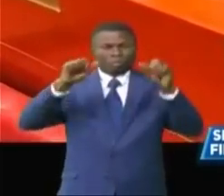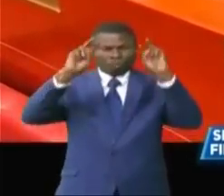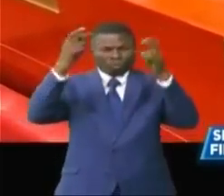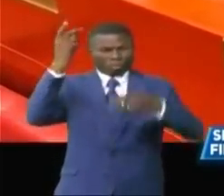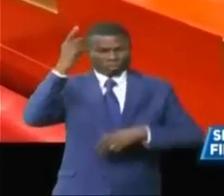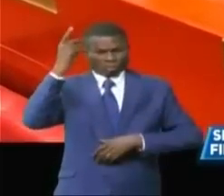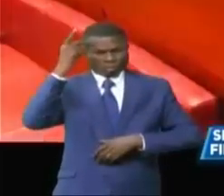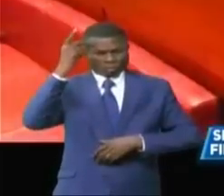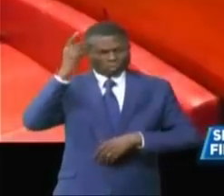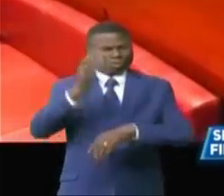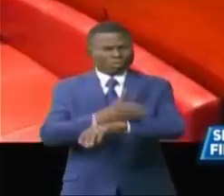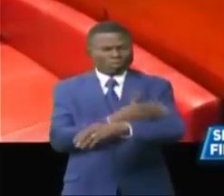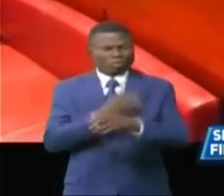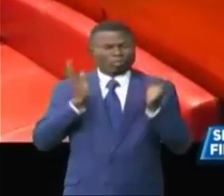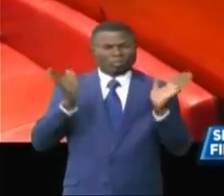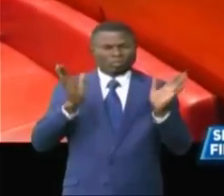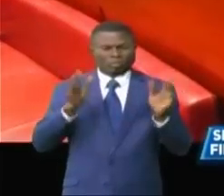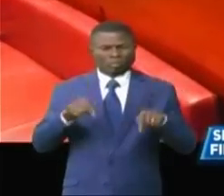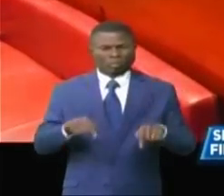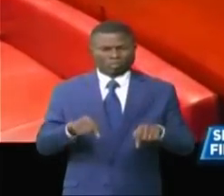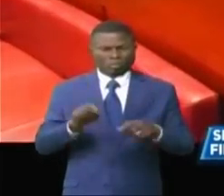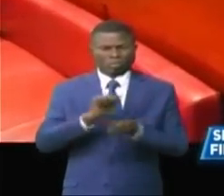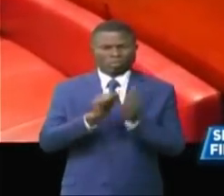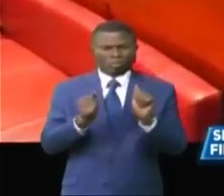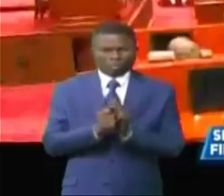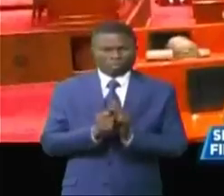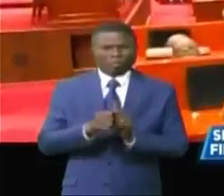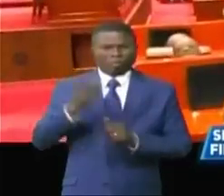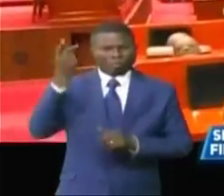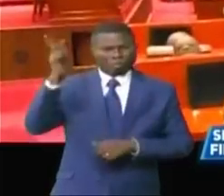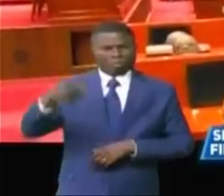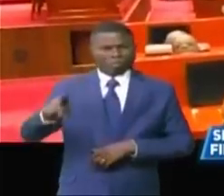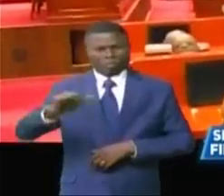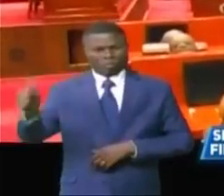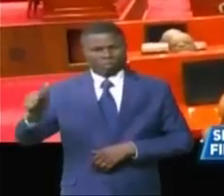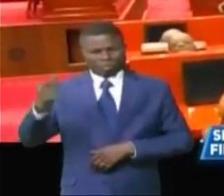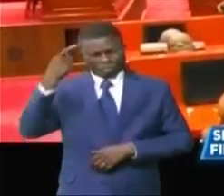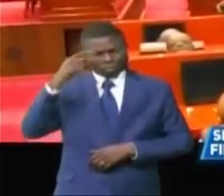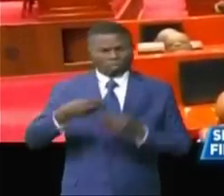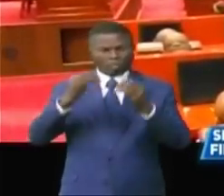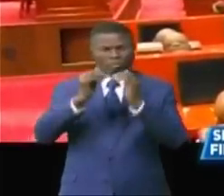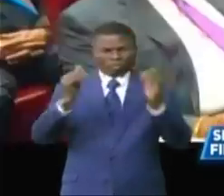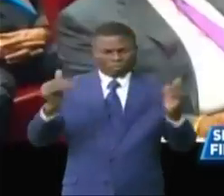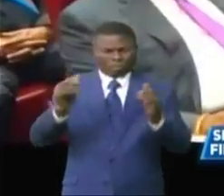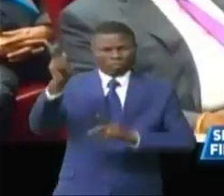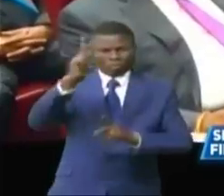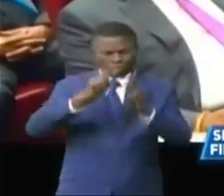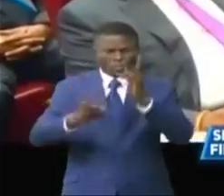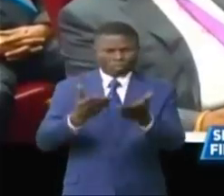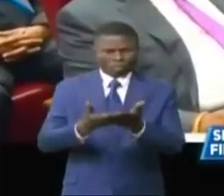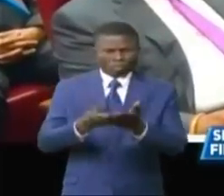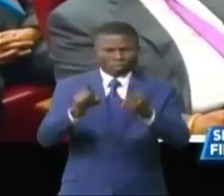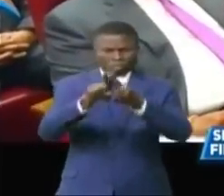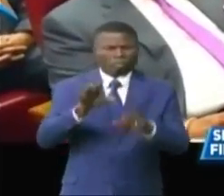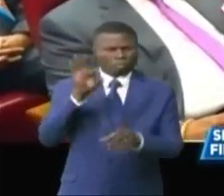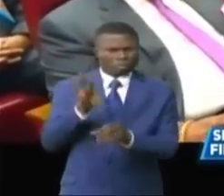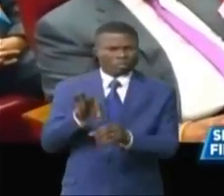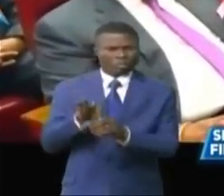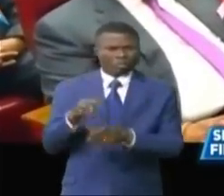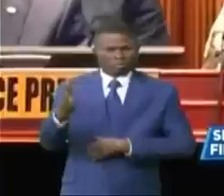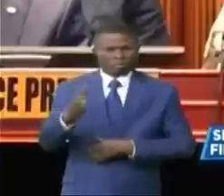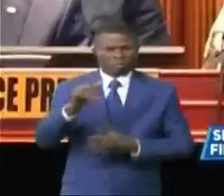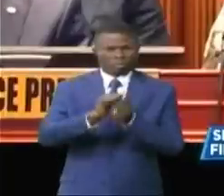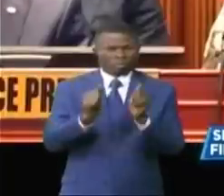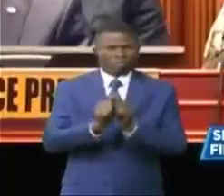qui prend des allures inquiétantes dans les chefs-lieux de certaines provinces afin de sécuriser la population, mais aussi les élections. Au